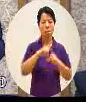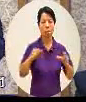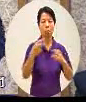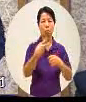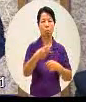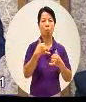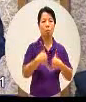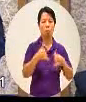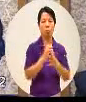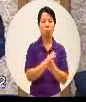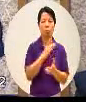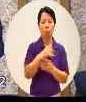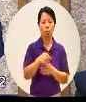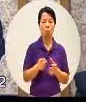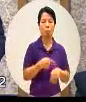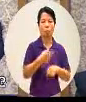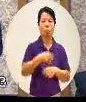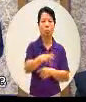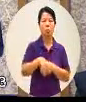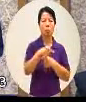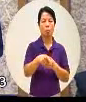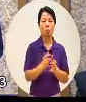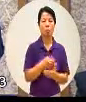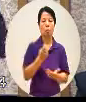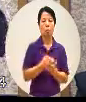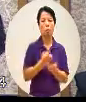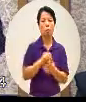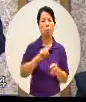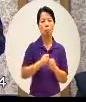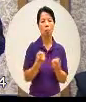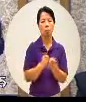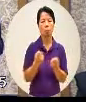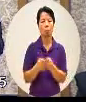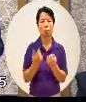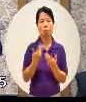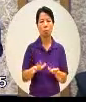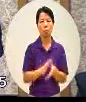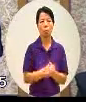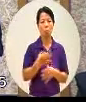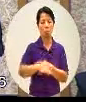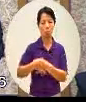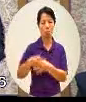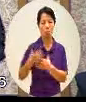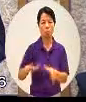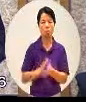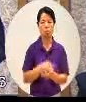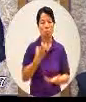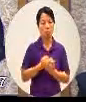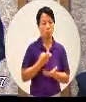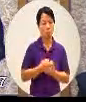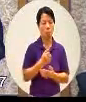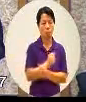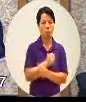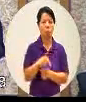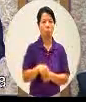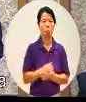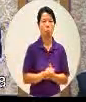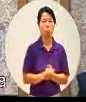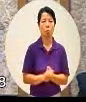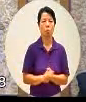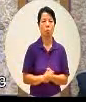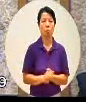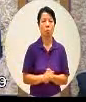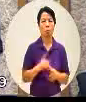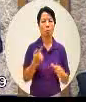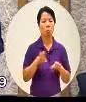真正是为时间设计时间有它严重的瑕疵、嗯，所以我们要很慎重，唔是讲干呐。 对，我真的很慎重。 看他